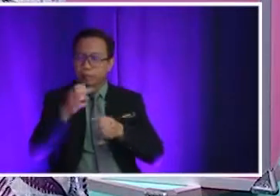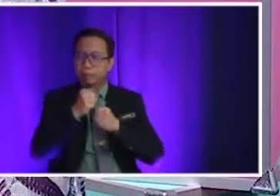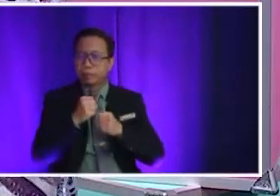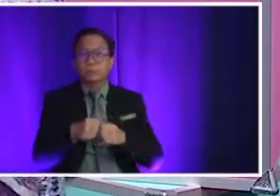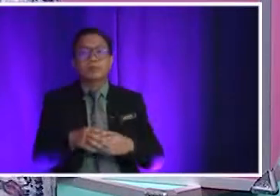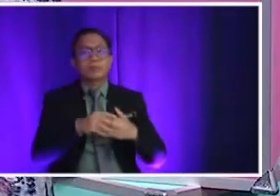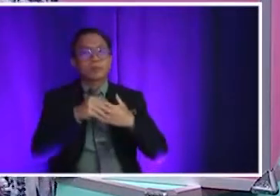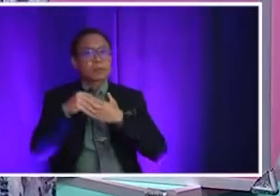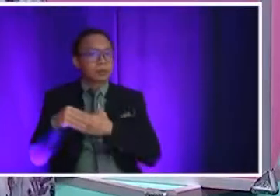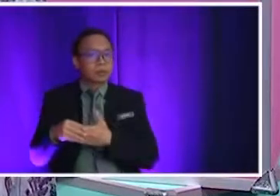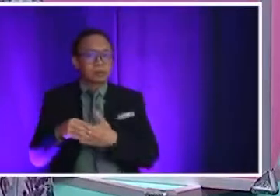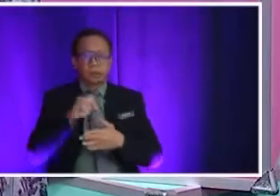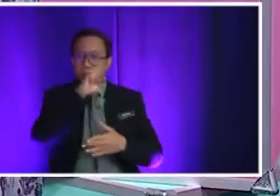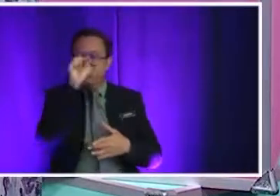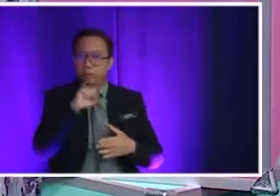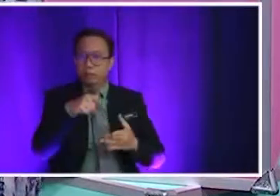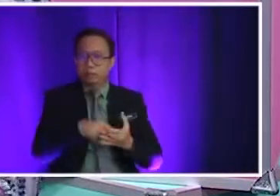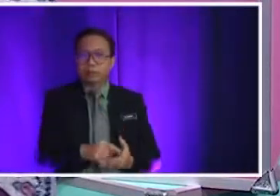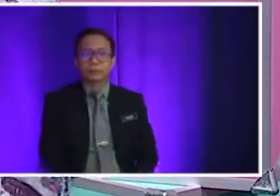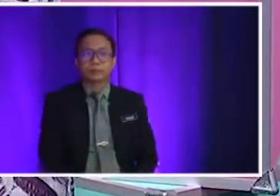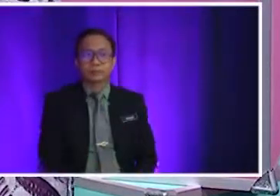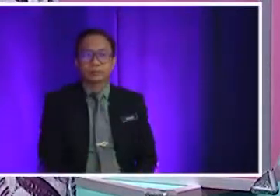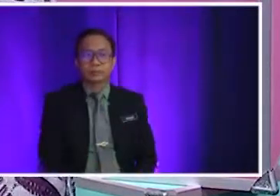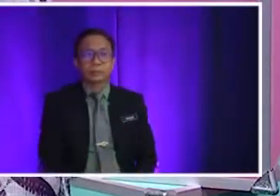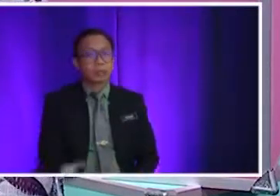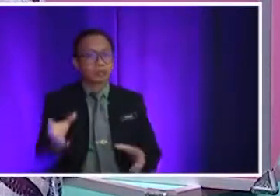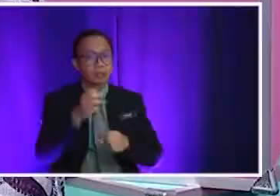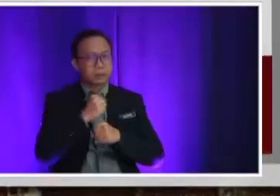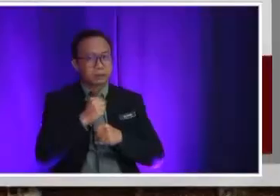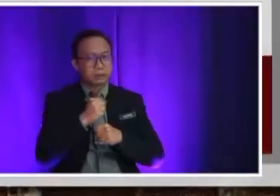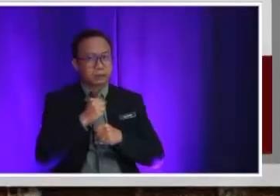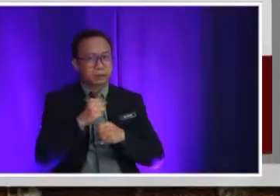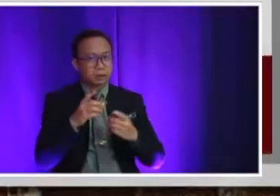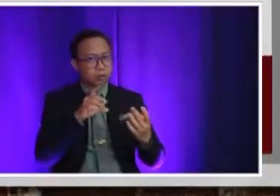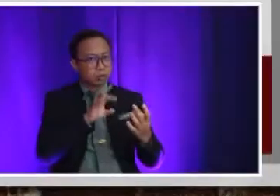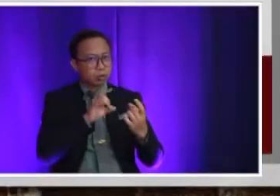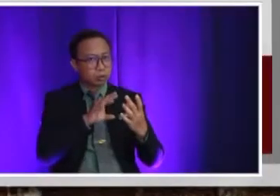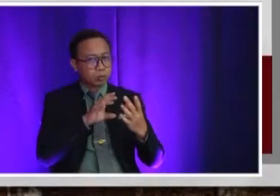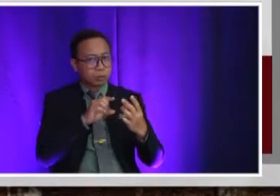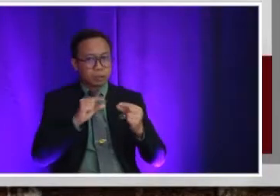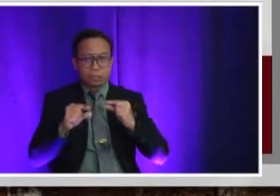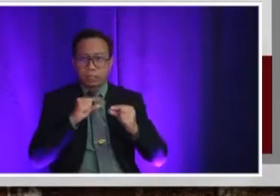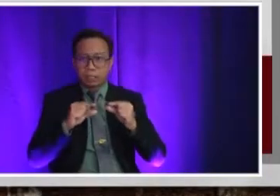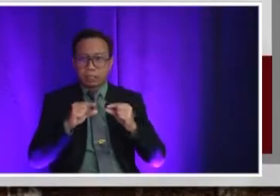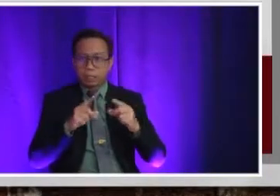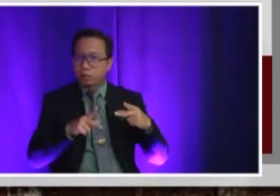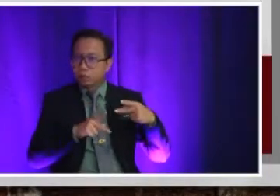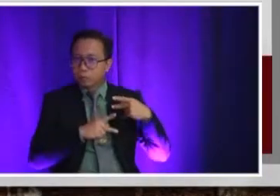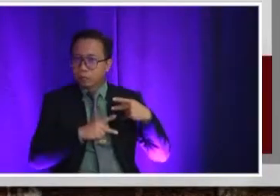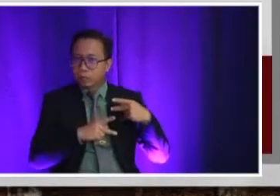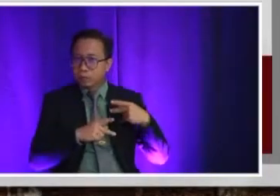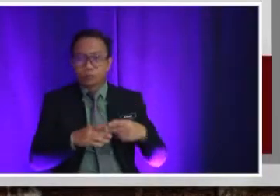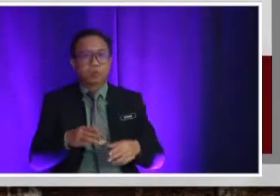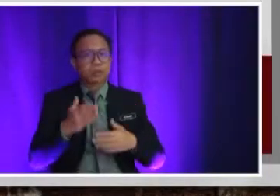panduan jawaban untuk soal dan ini hasil persidangan gerakan komunis antarabangsa adalah